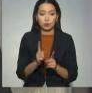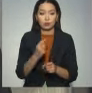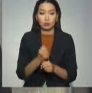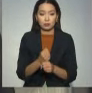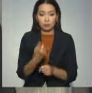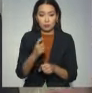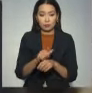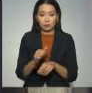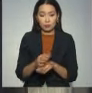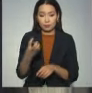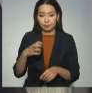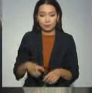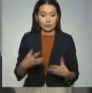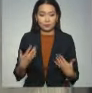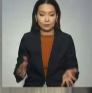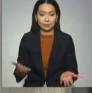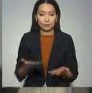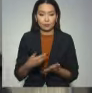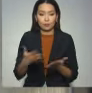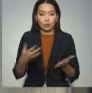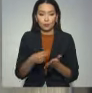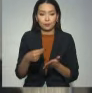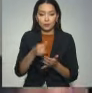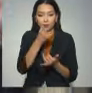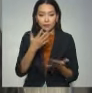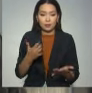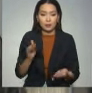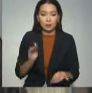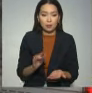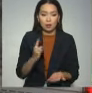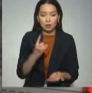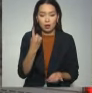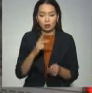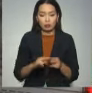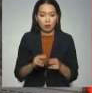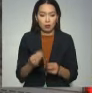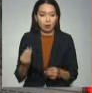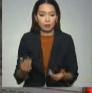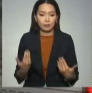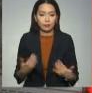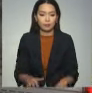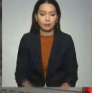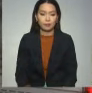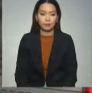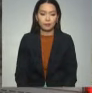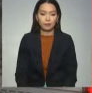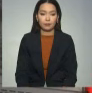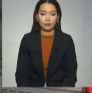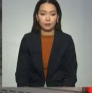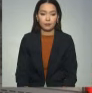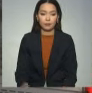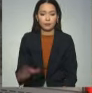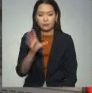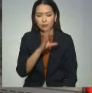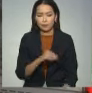айттым. Біреуін әкеттірдім қалтама салып. Кішкентай балама міне шығарады. Тапқанымыздың бәрі ішіп жеумен кетеді.